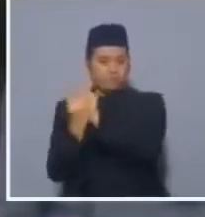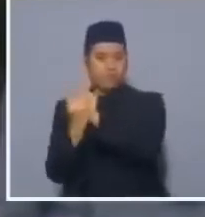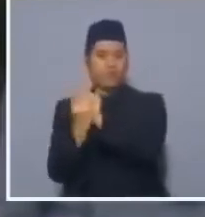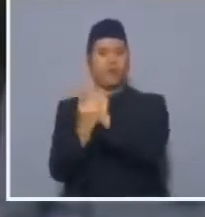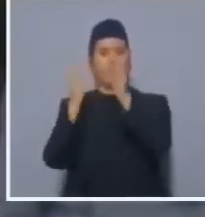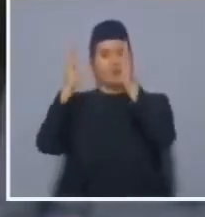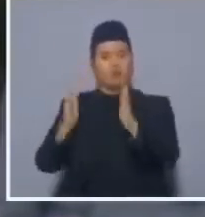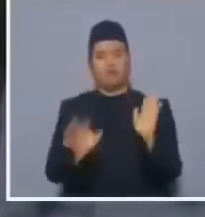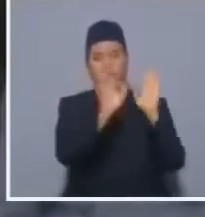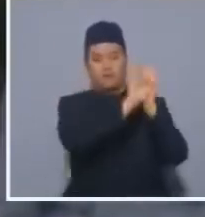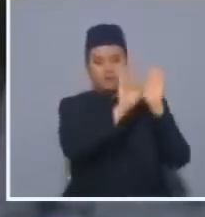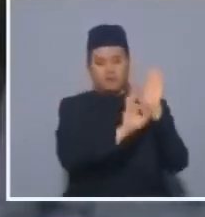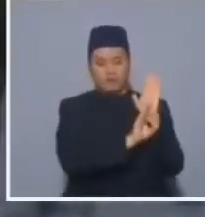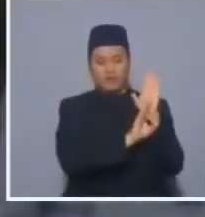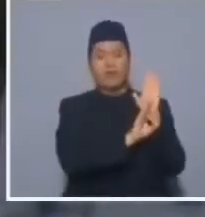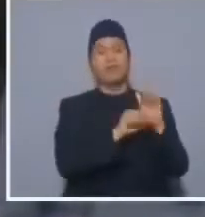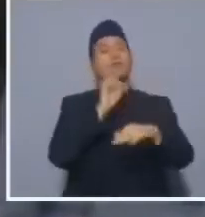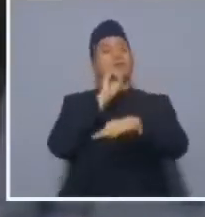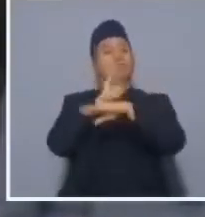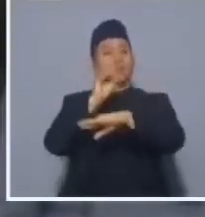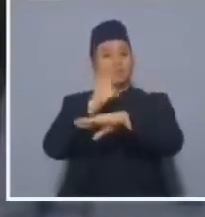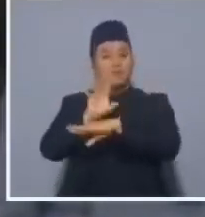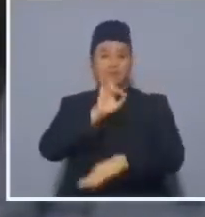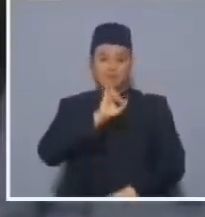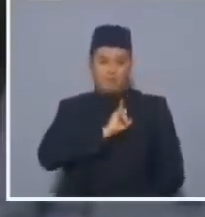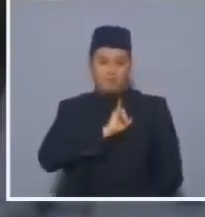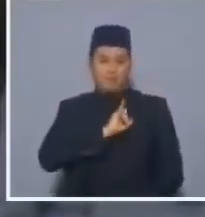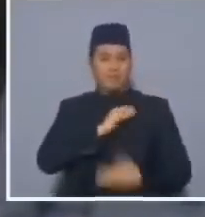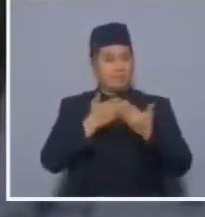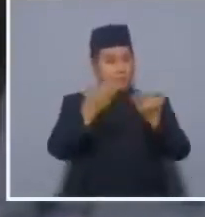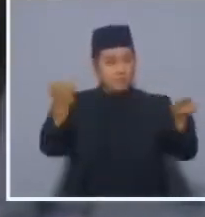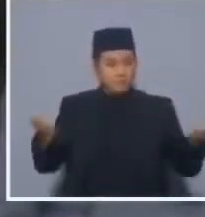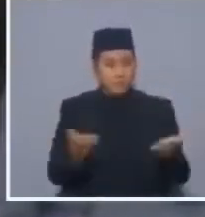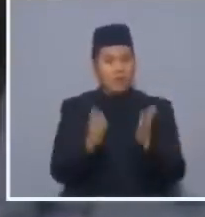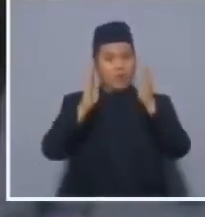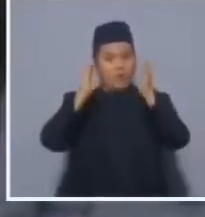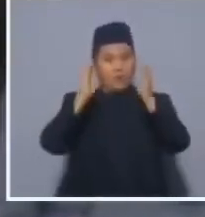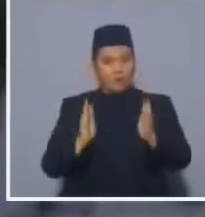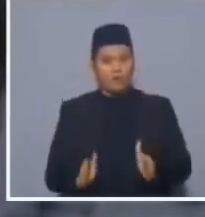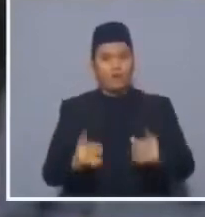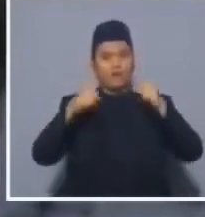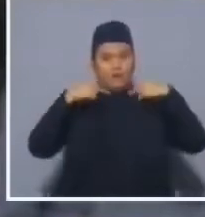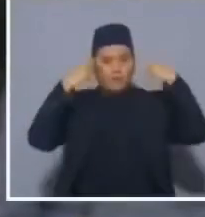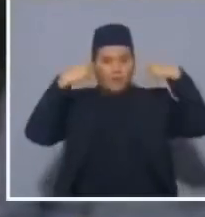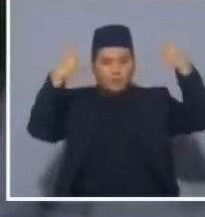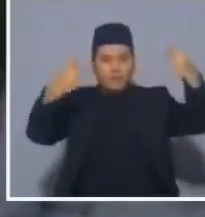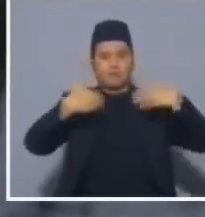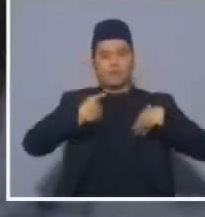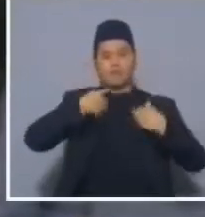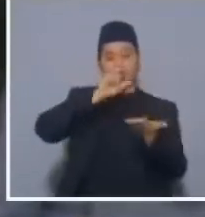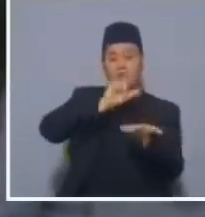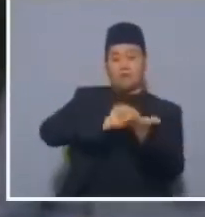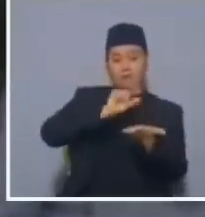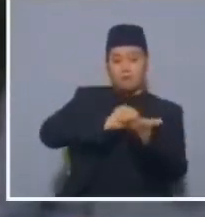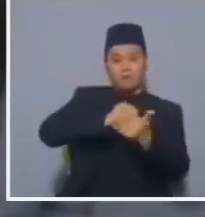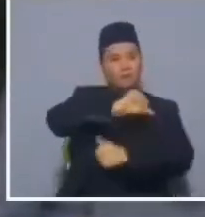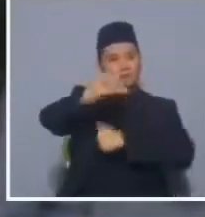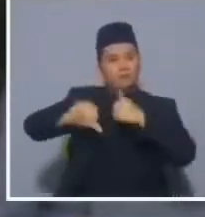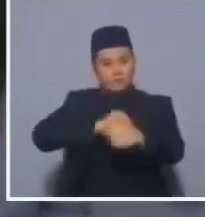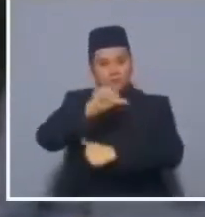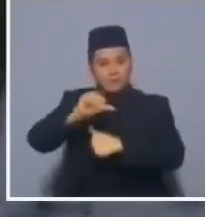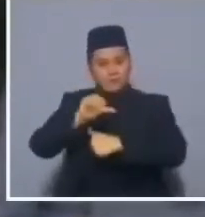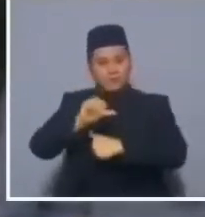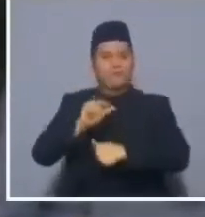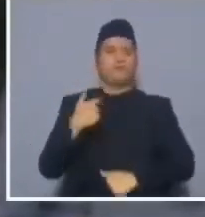nasihat saya kepada diri saya dan juga sahabat-sahabat yang mempunyai akaun-akaun media sosial mereka, okay, iaitu kita